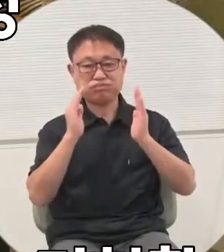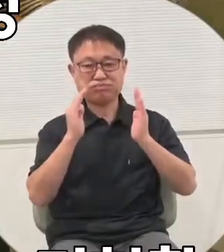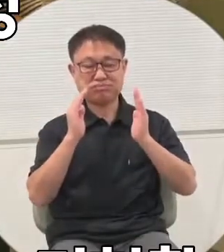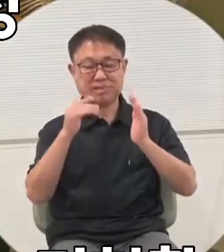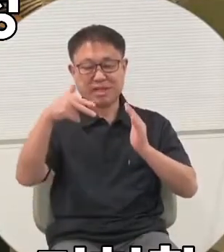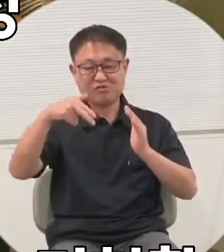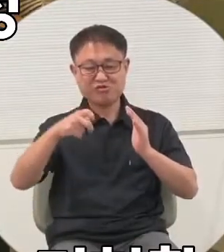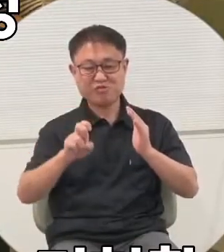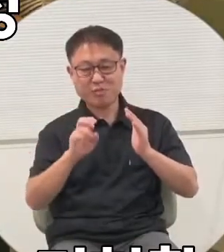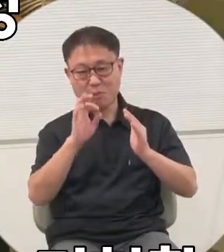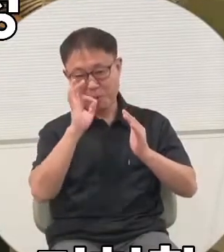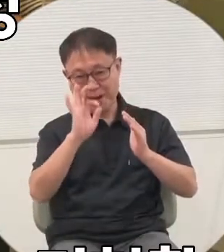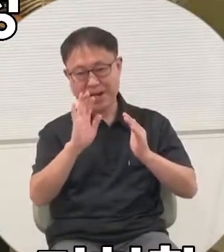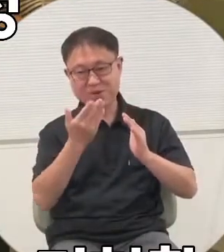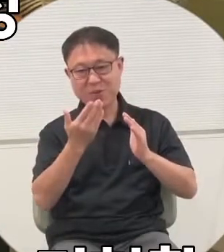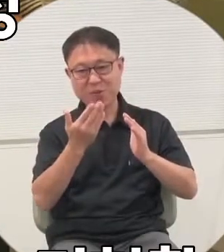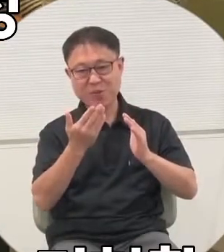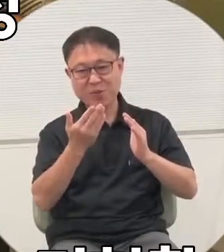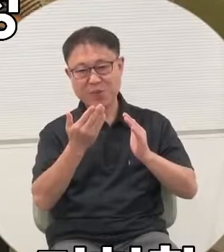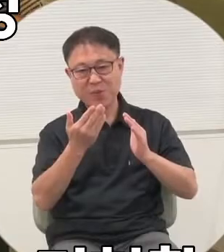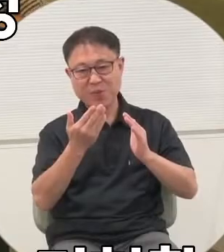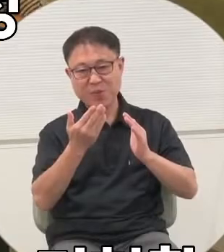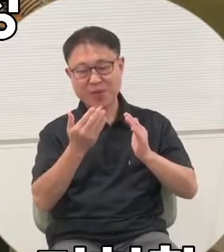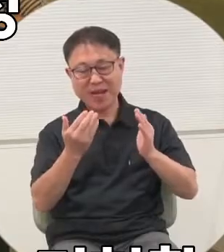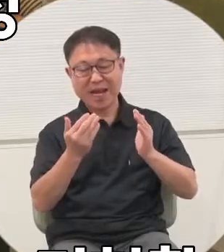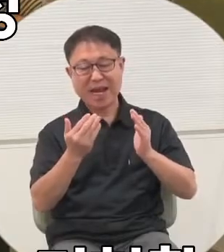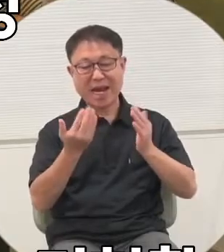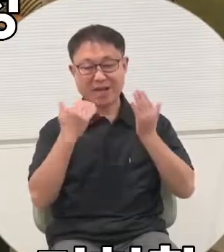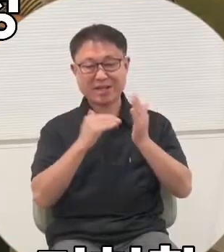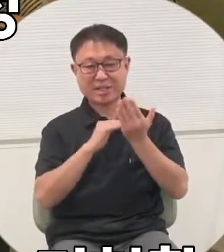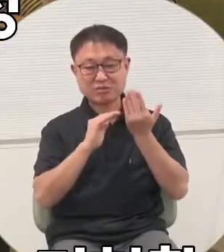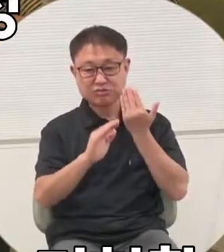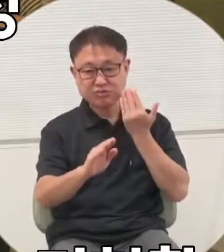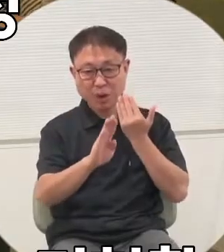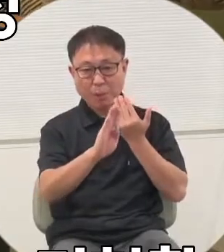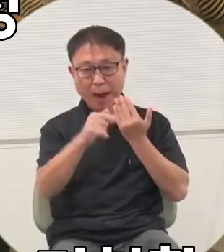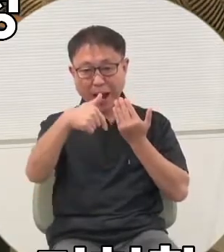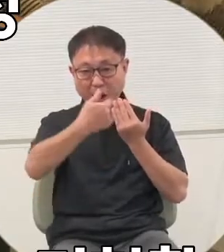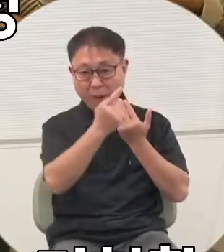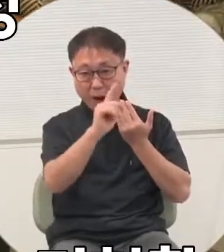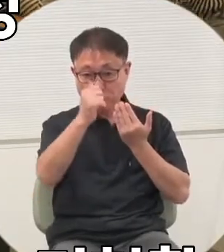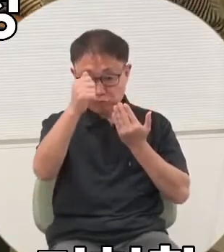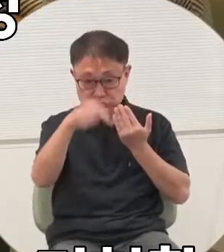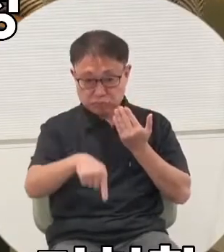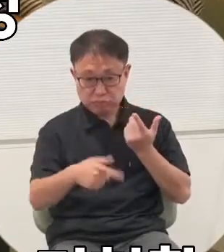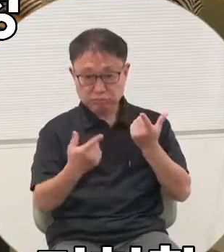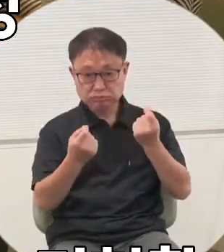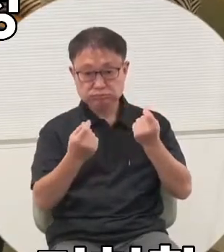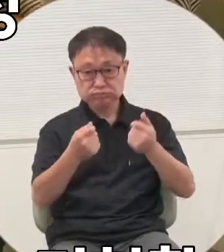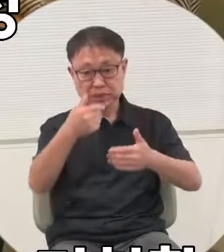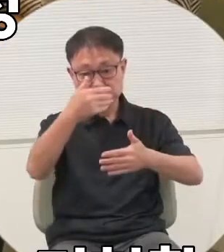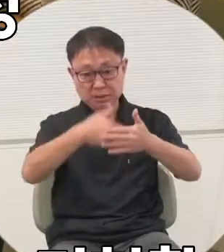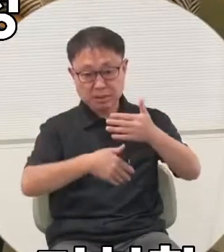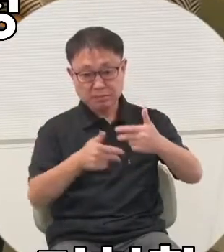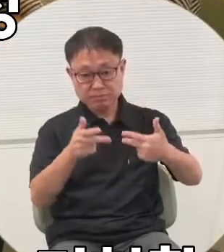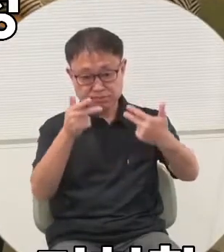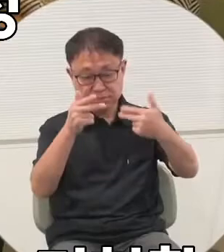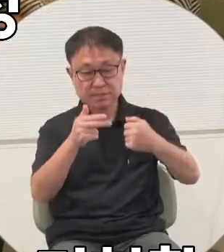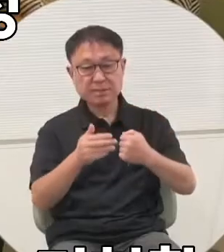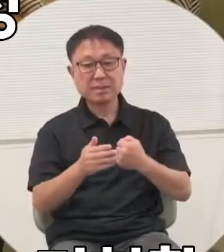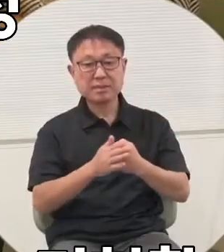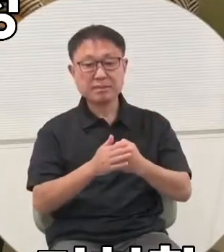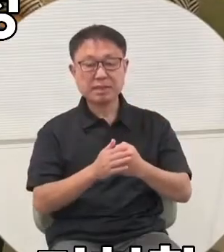봐야 돼. 근데 방과후도 그렇게 해야 돼. 이거는 좀 적절하지 않은 것 같아요. 그래서 저희가 시도한